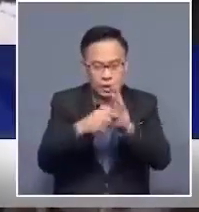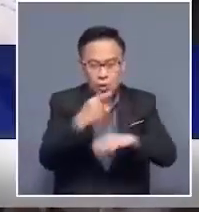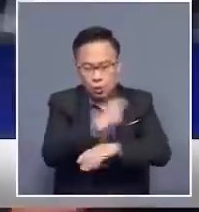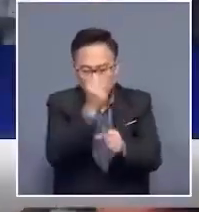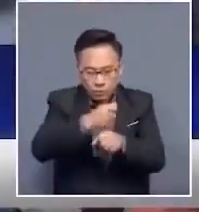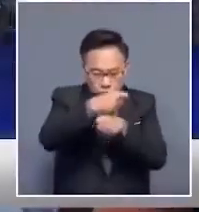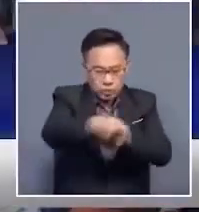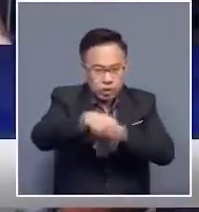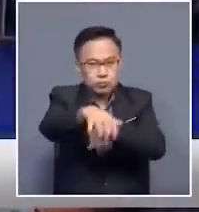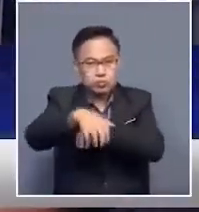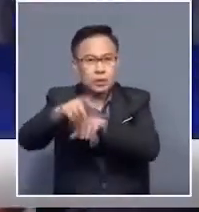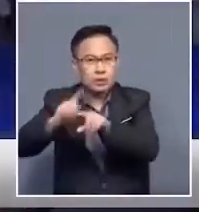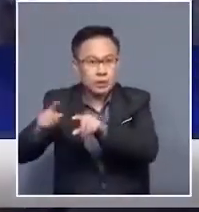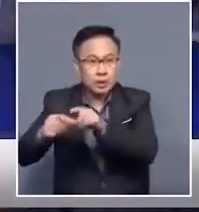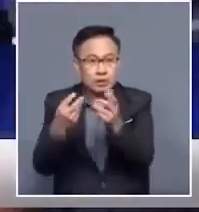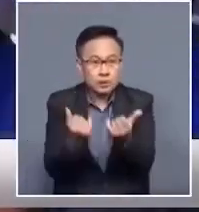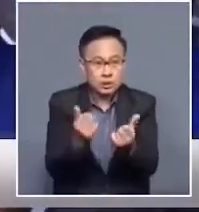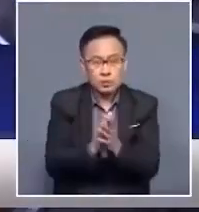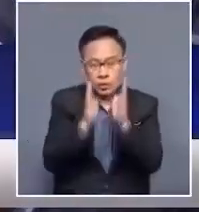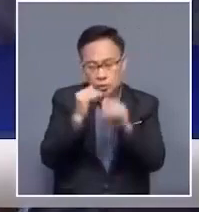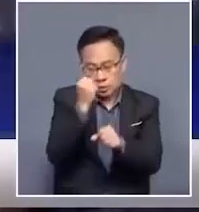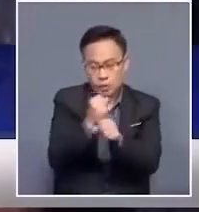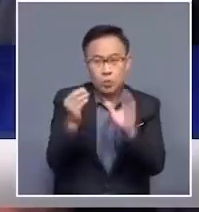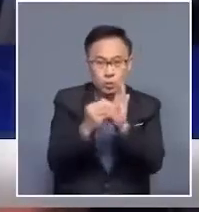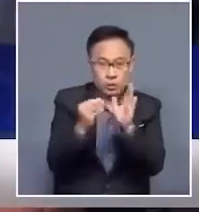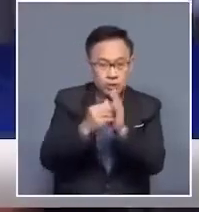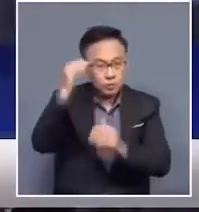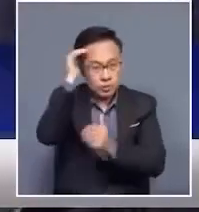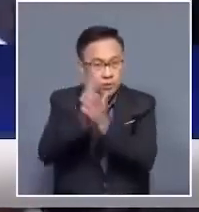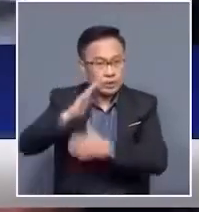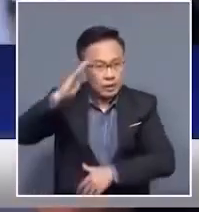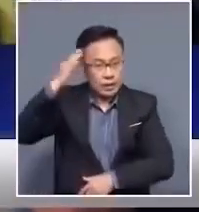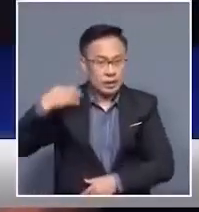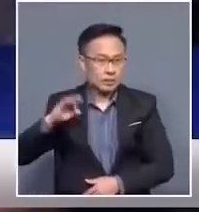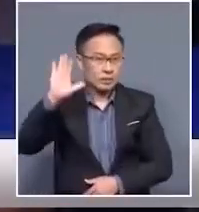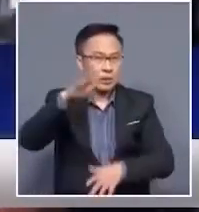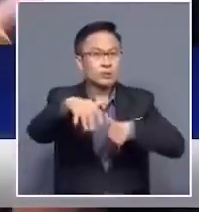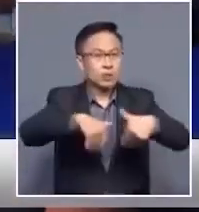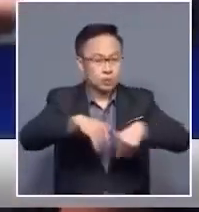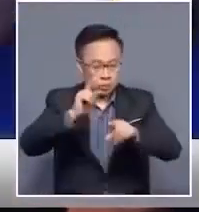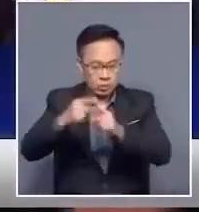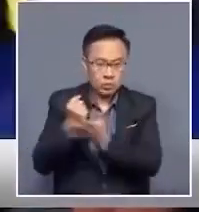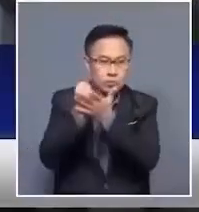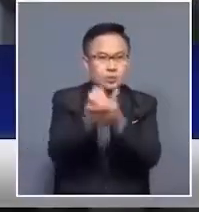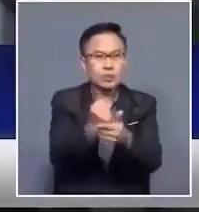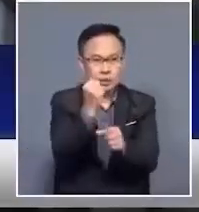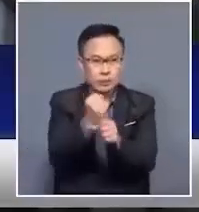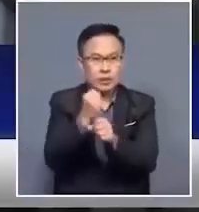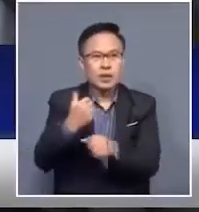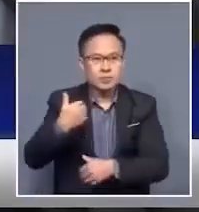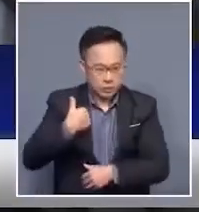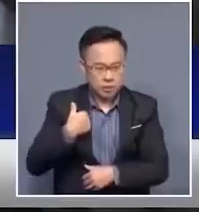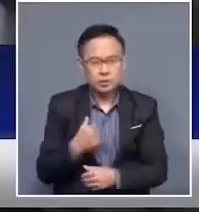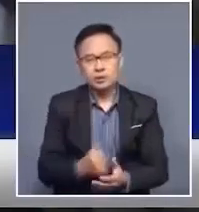นี่ยทางเราใช้ระดมทั้งกทม.ทั้งทหารทั้งตำรวจทั้งจิตอาสาที่เป็นประชาชนต่างๆเนี่ยเข้าไปทำงานอยู่ทุก